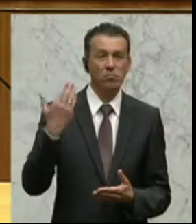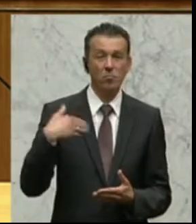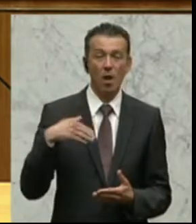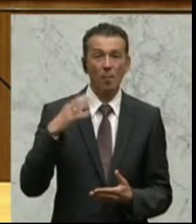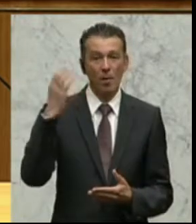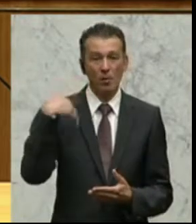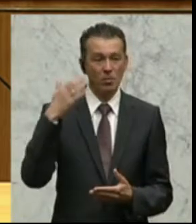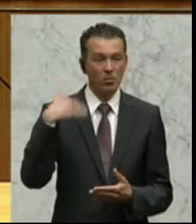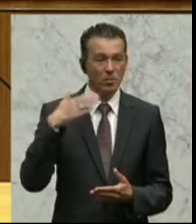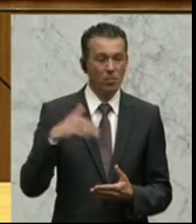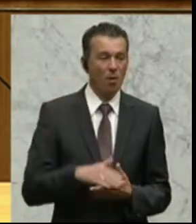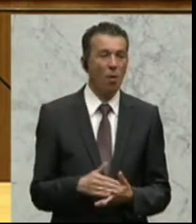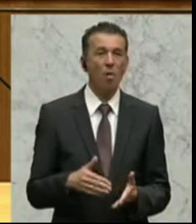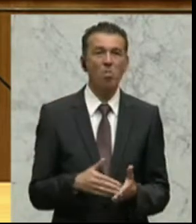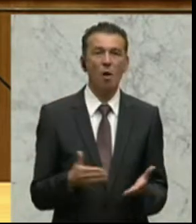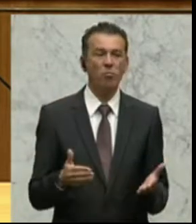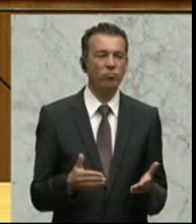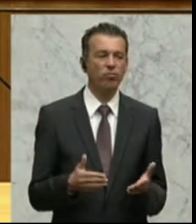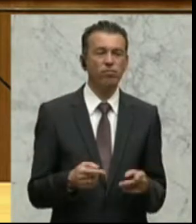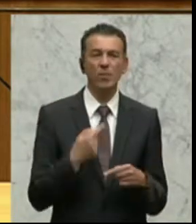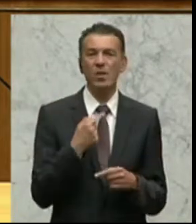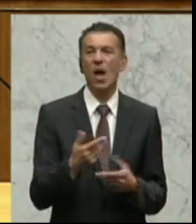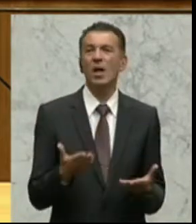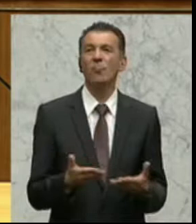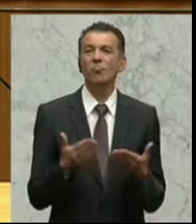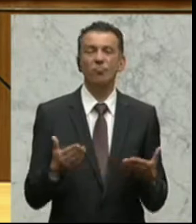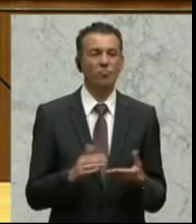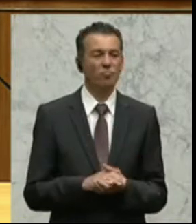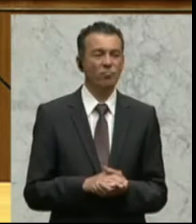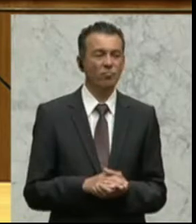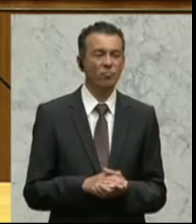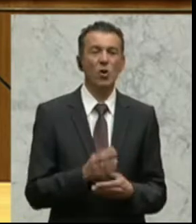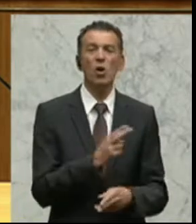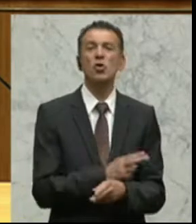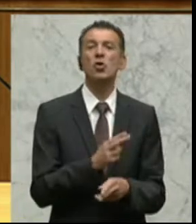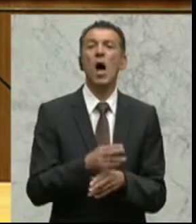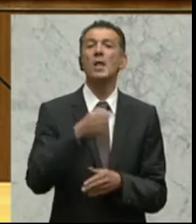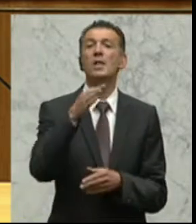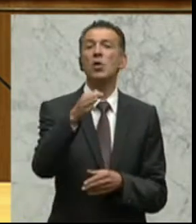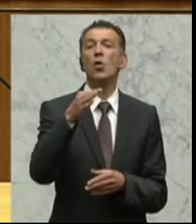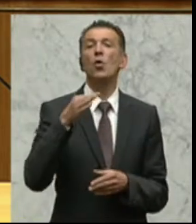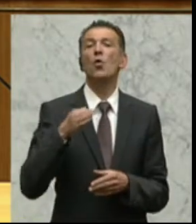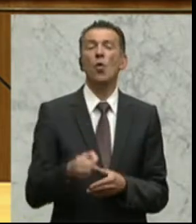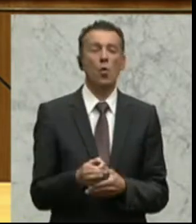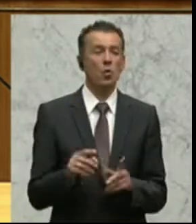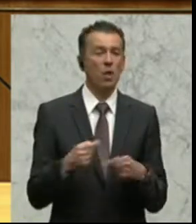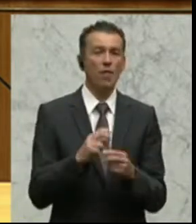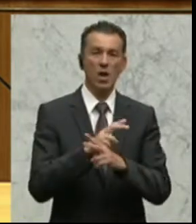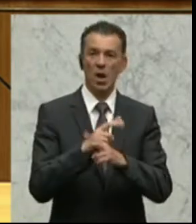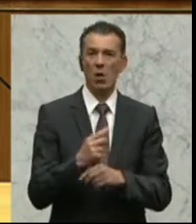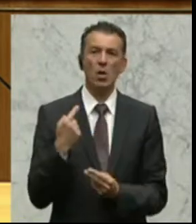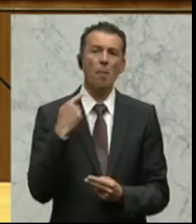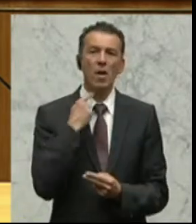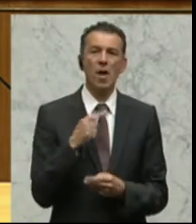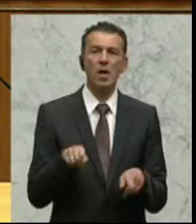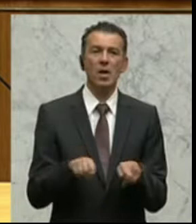gelassen. Wir nennen das euphemistisch, diesen Mega-Zehent nennen wir Staatsquote. Und wir in Österreich haben das Pech, dass wir auch am drittlängsten